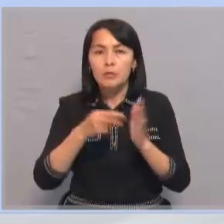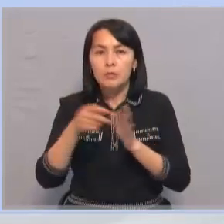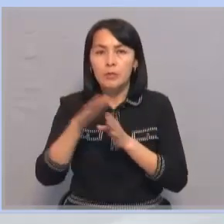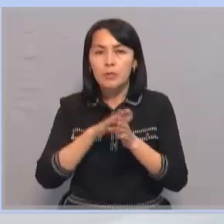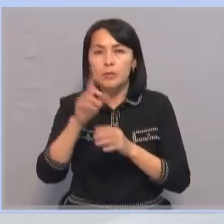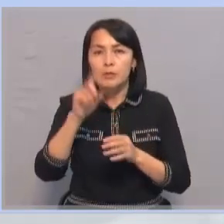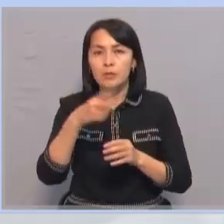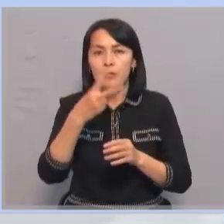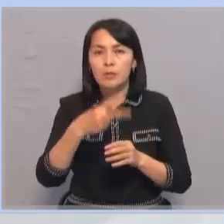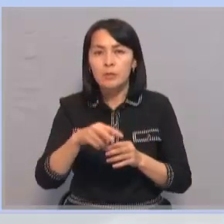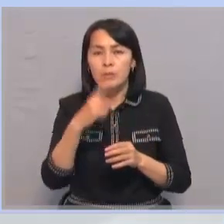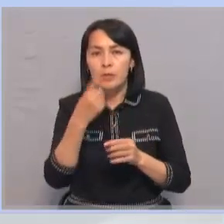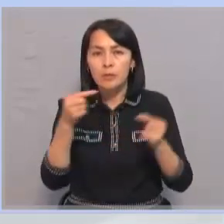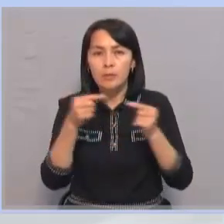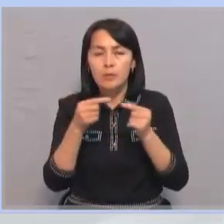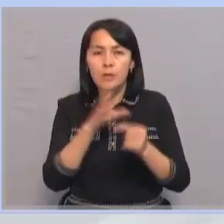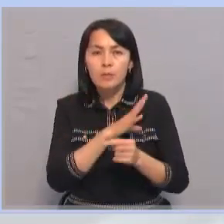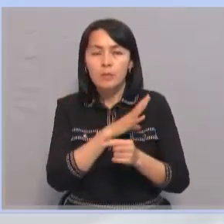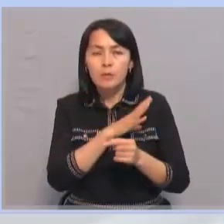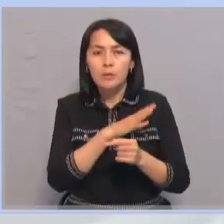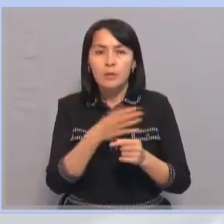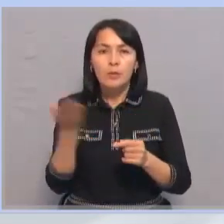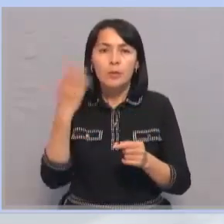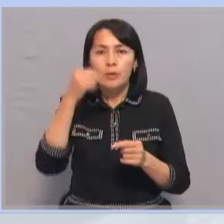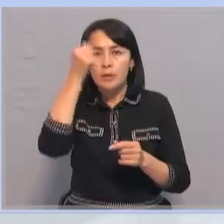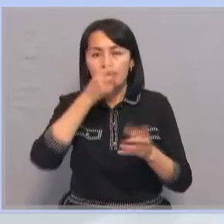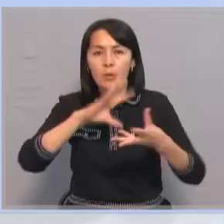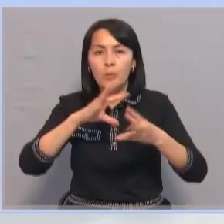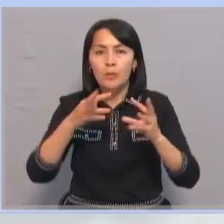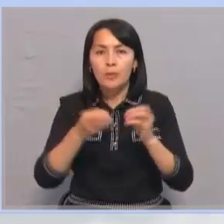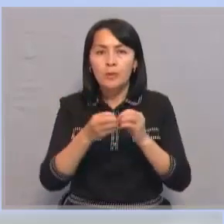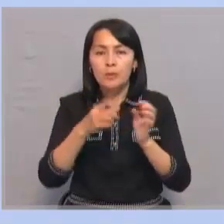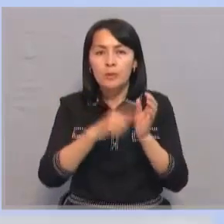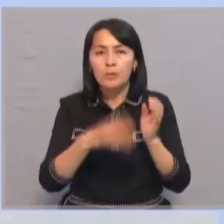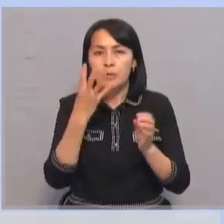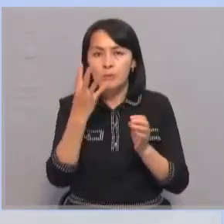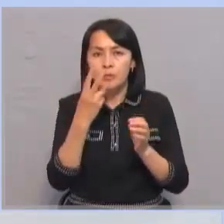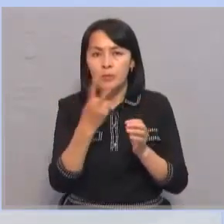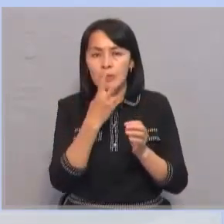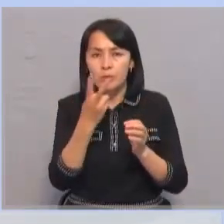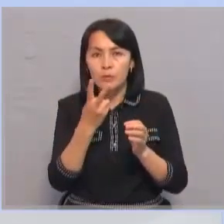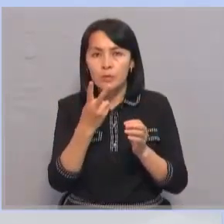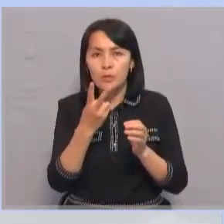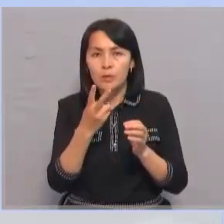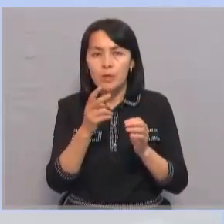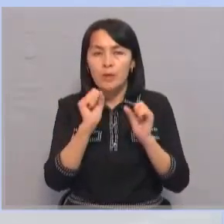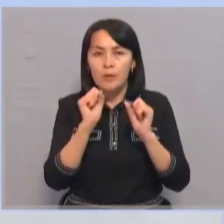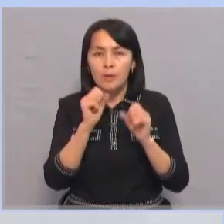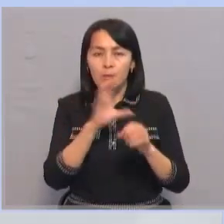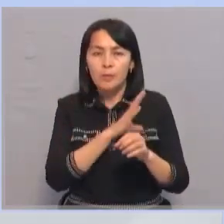бойынша 121 межеге қойылған болатын. Өткен жылдың қорытындысымен 74 көрсеткішке қол